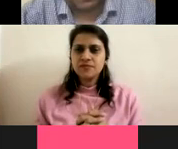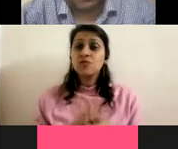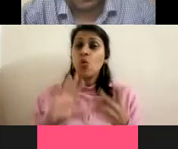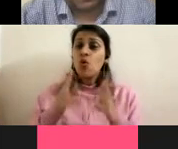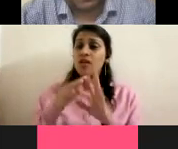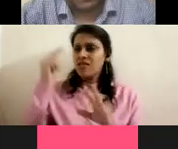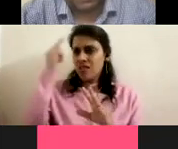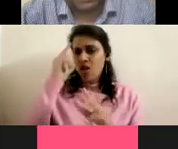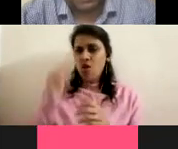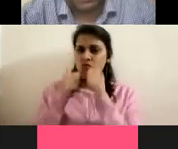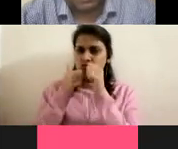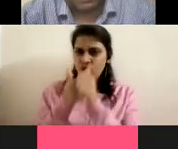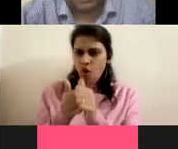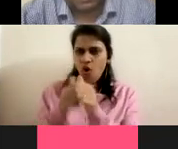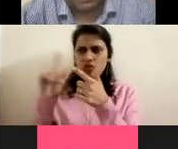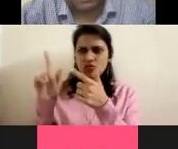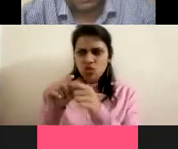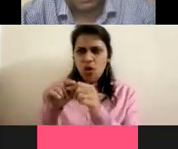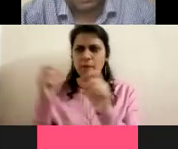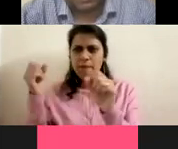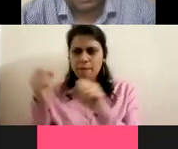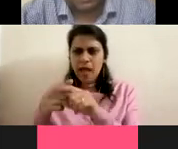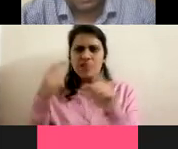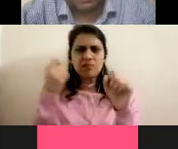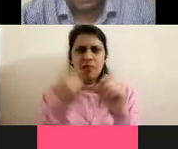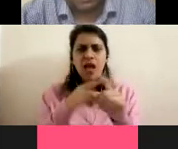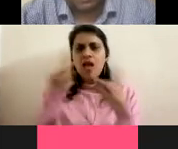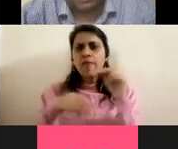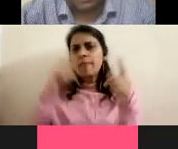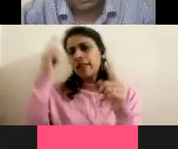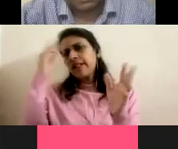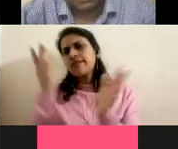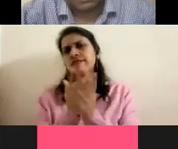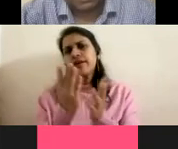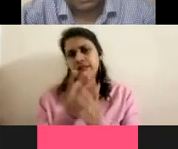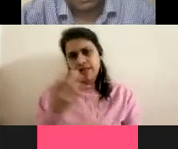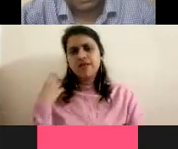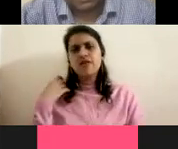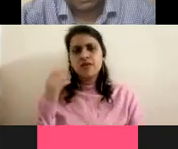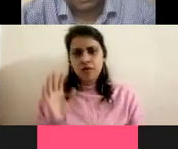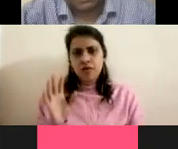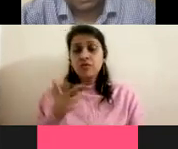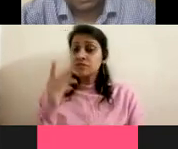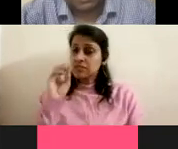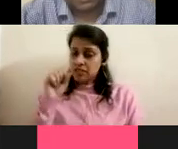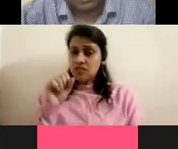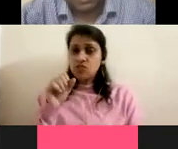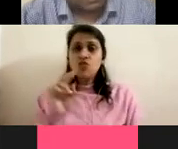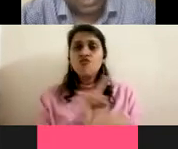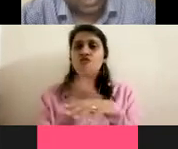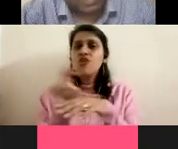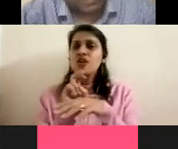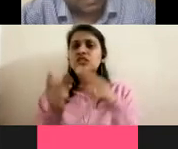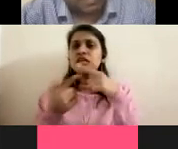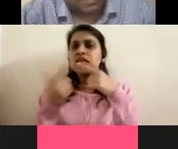खास जॉब की म्यूजिक है या कुछ इस तरह के पैटर्न लोग बोलते हैं कि वो कर पाएंगे, और इसका भी है क्योंकि वोकेशनल सेंटर्स की कमी और